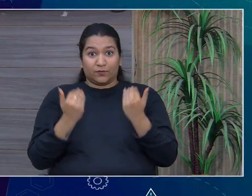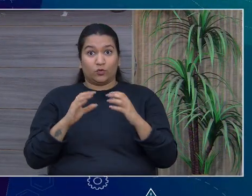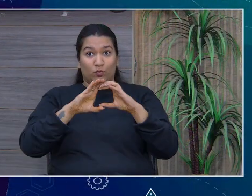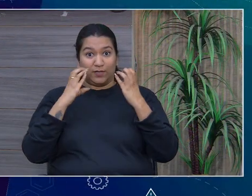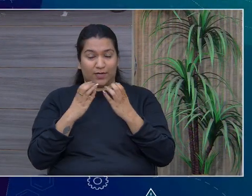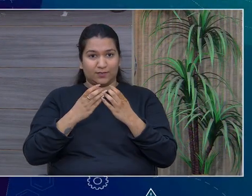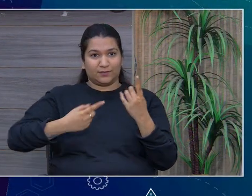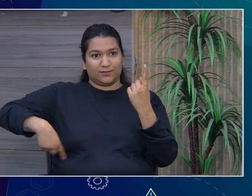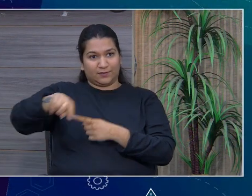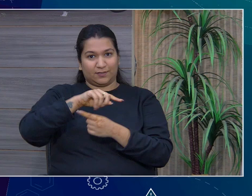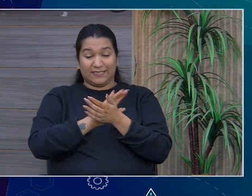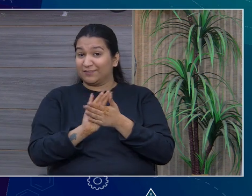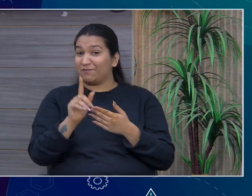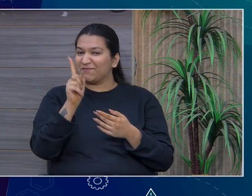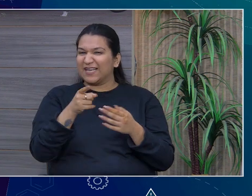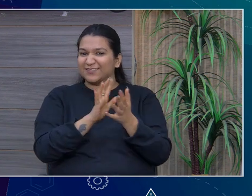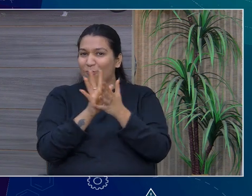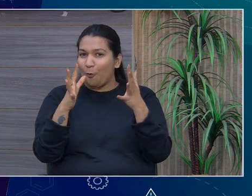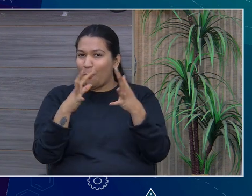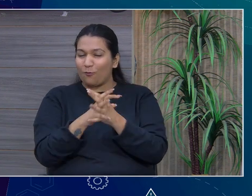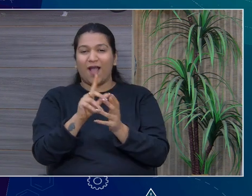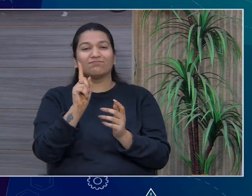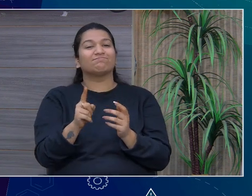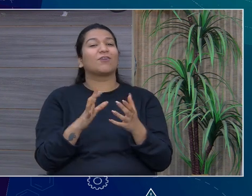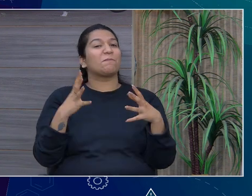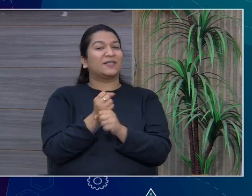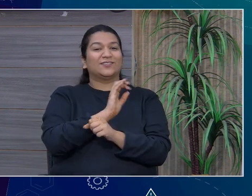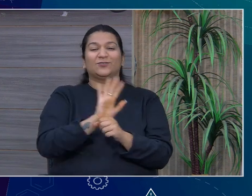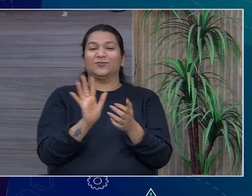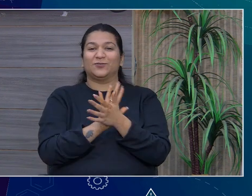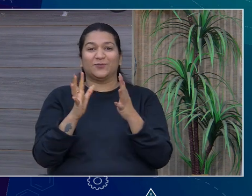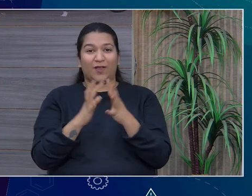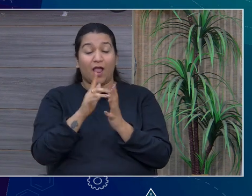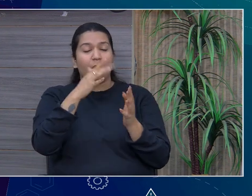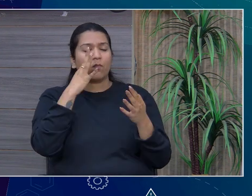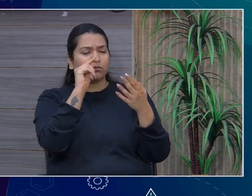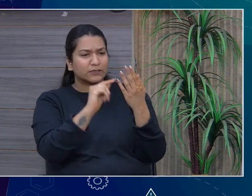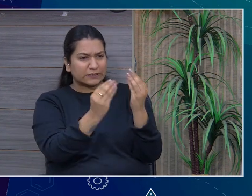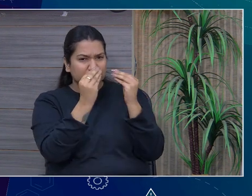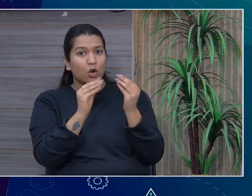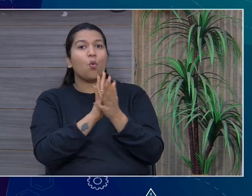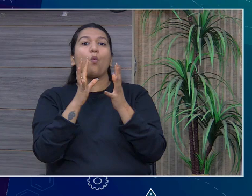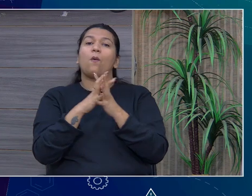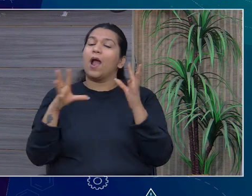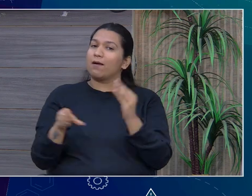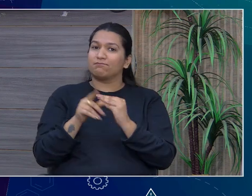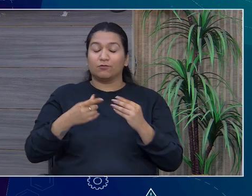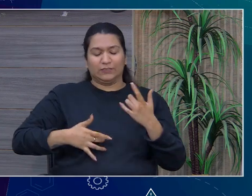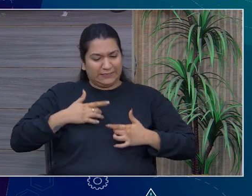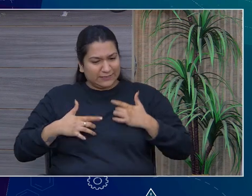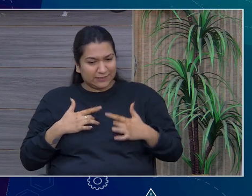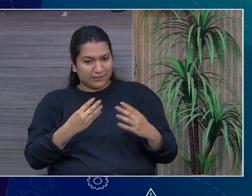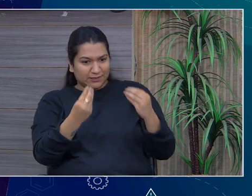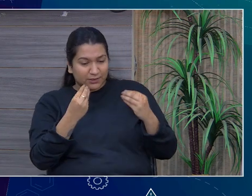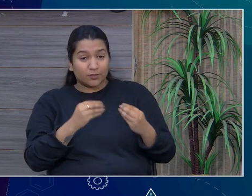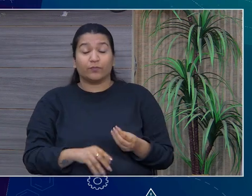तक कंप्लीट नहीं माना जाता जब तक कि उसमें होमवर्क ना दिया जाए। तो नेहा जी, इतनी महत्वपूर्ण बातें आपने बताई, बहुत ही रोचक भी थी और बड़ा मज़ा आया सुनकर उनको करने